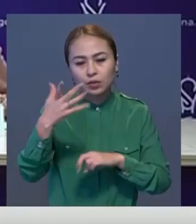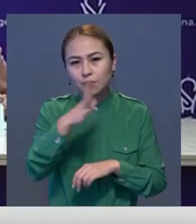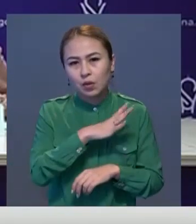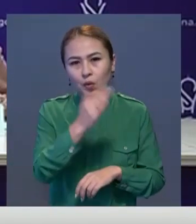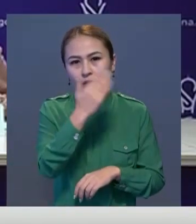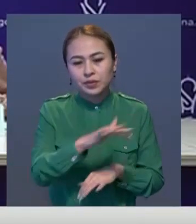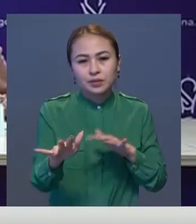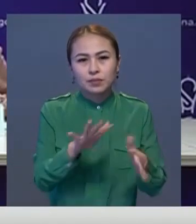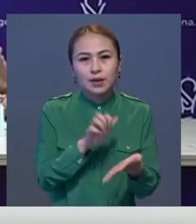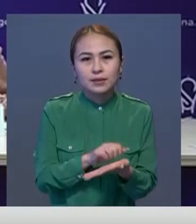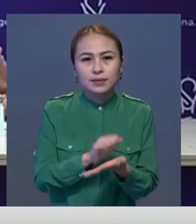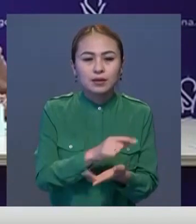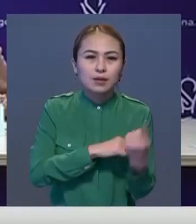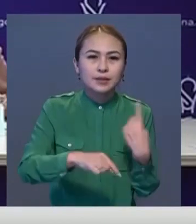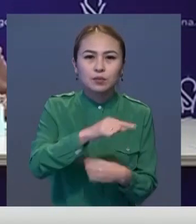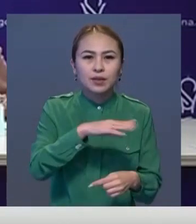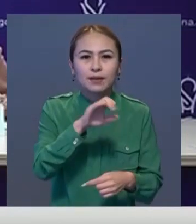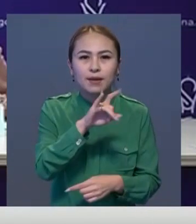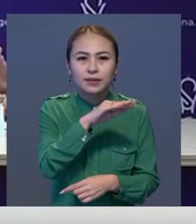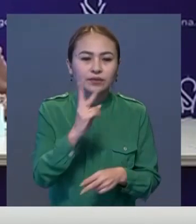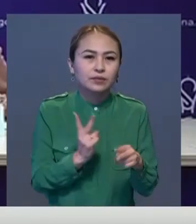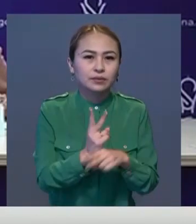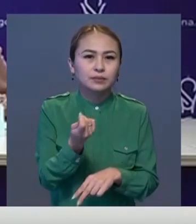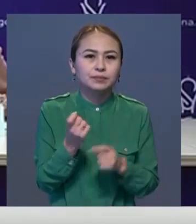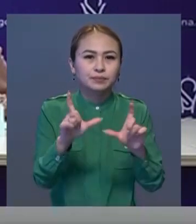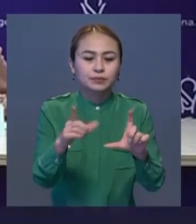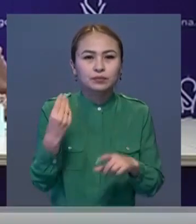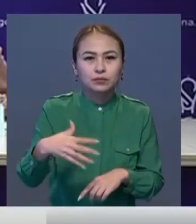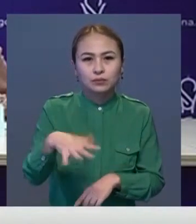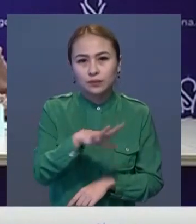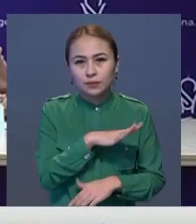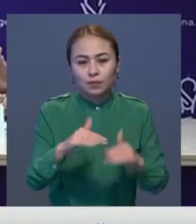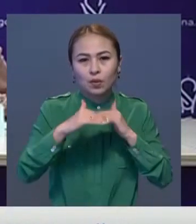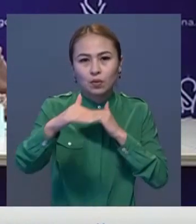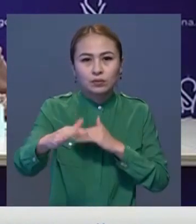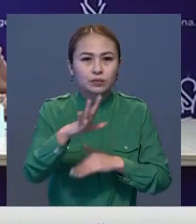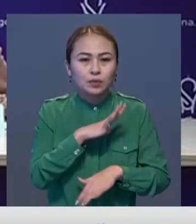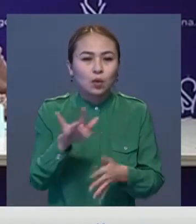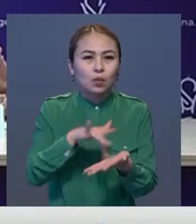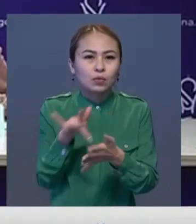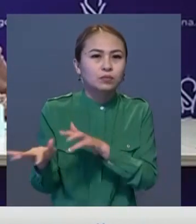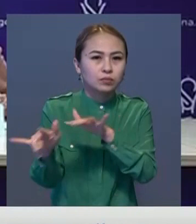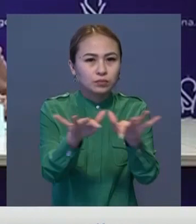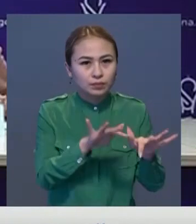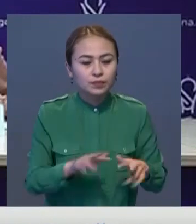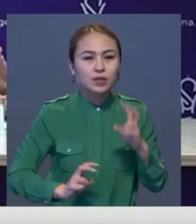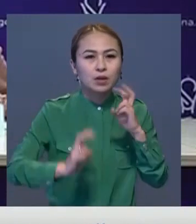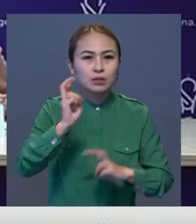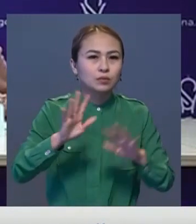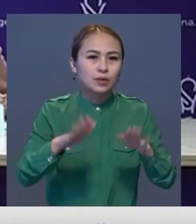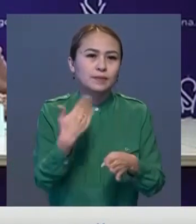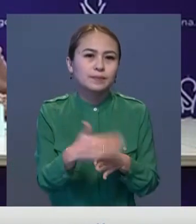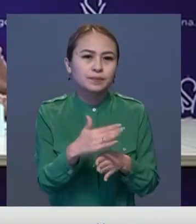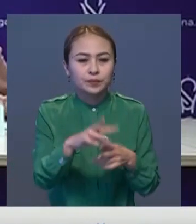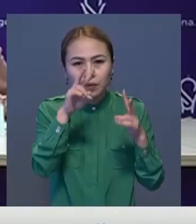осы іспен айналысатын кәсіпорындар тарифтерді 2 есе қымбаттатып жіберді. Біз полигонға шығып, қаланы аралап, кәсіпорынның экономикасын